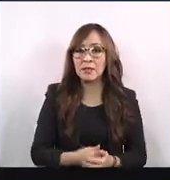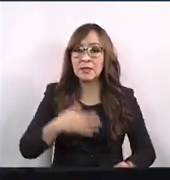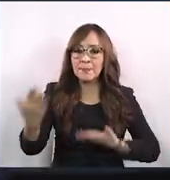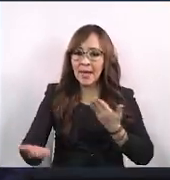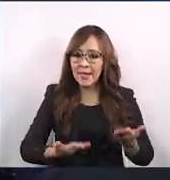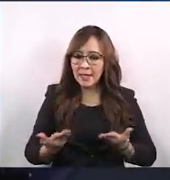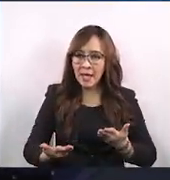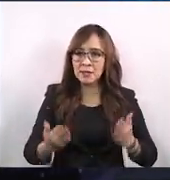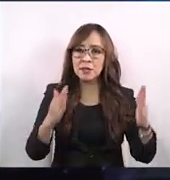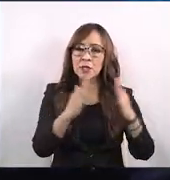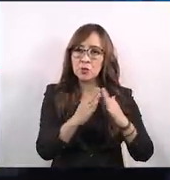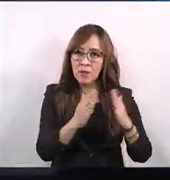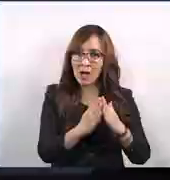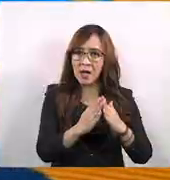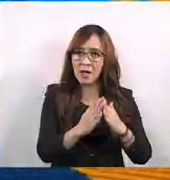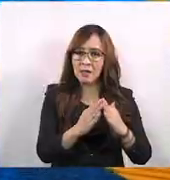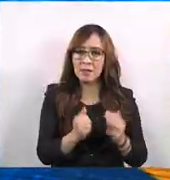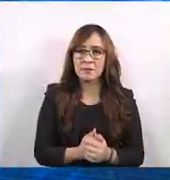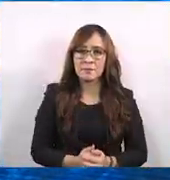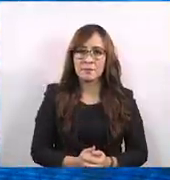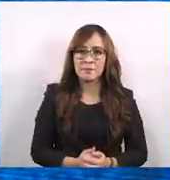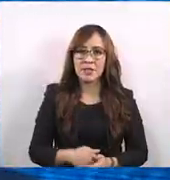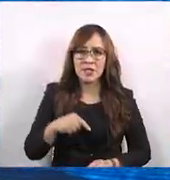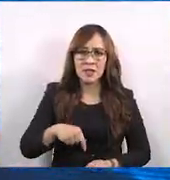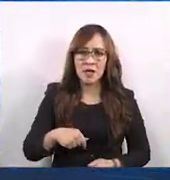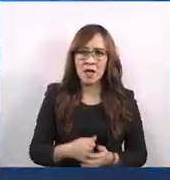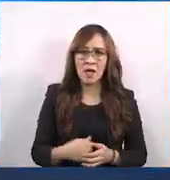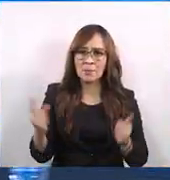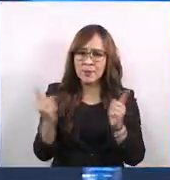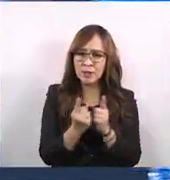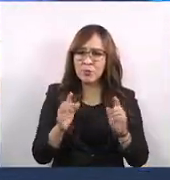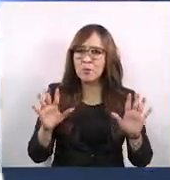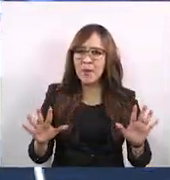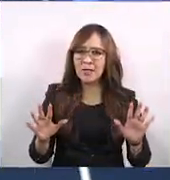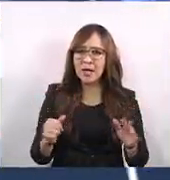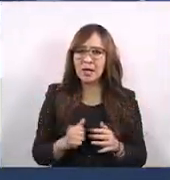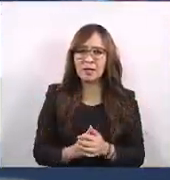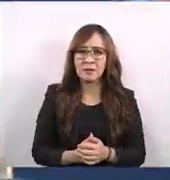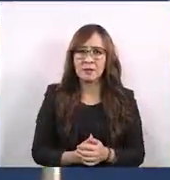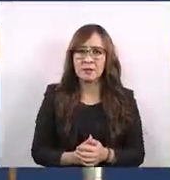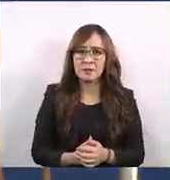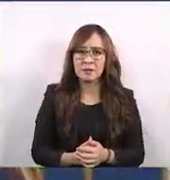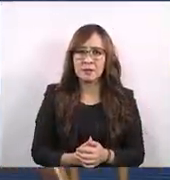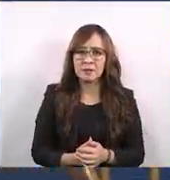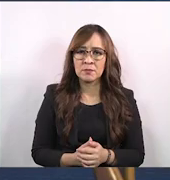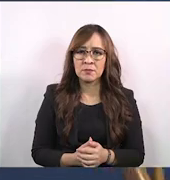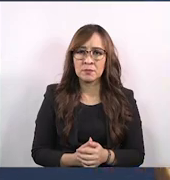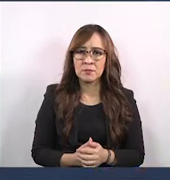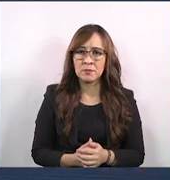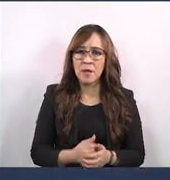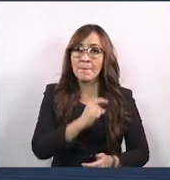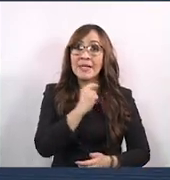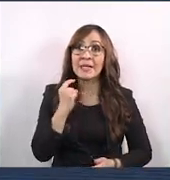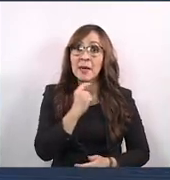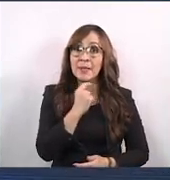pelayanan dan di akhir zaman akan dijumpai hamba-hamba Tuhan preacher pengkotbah wanita akan dipakai Tuhan